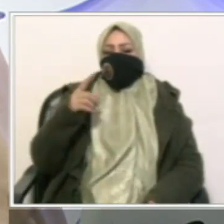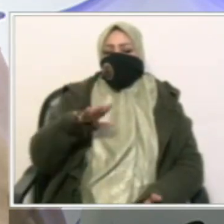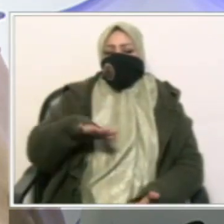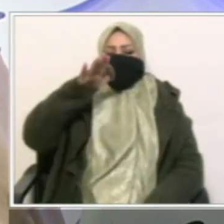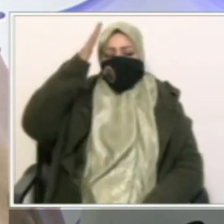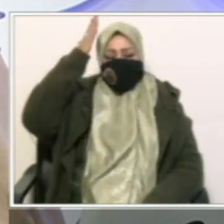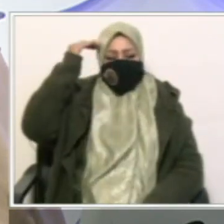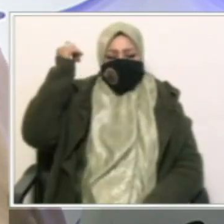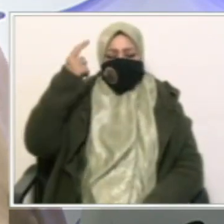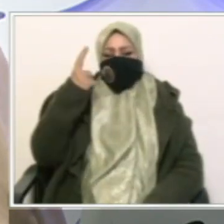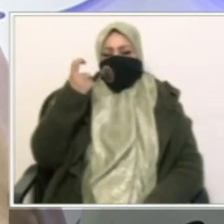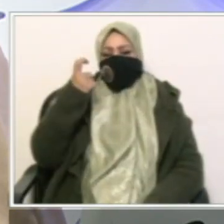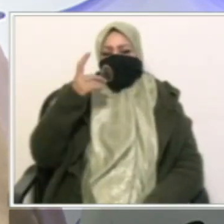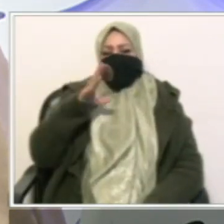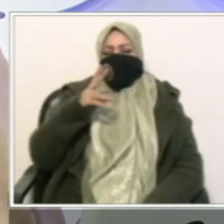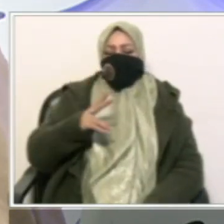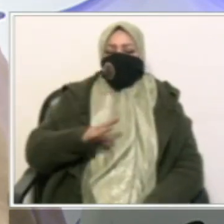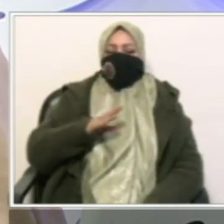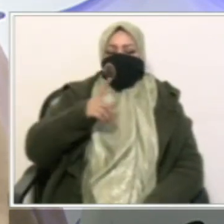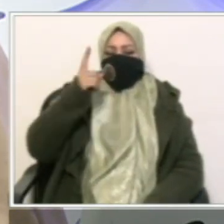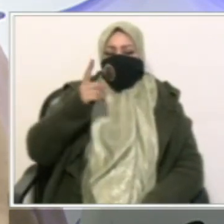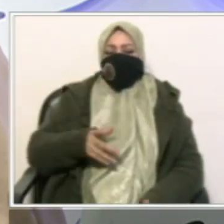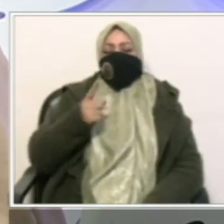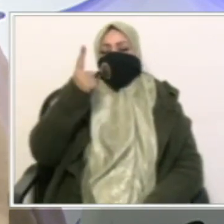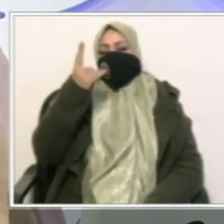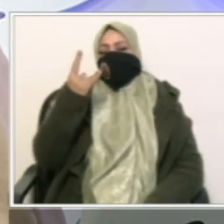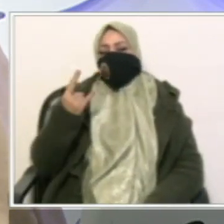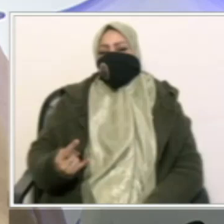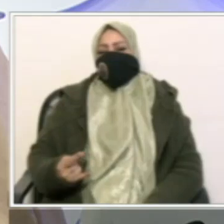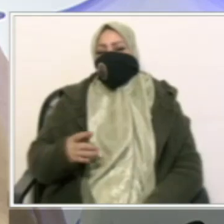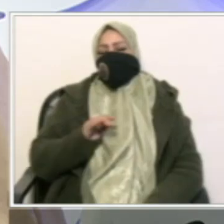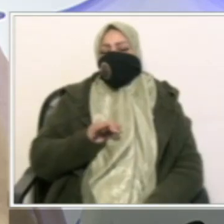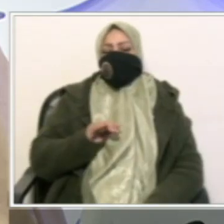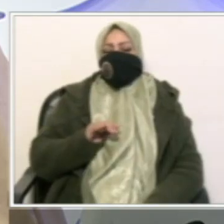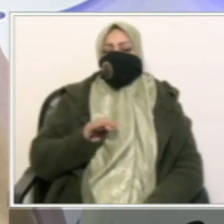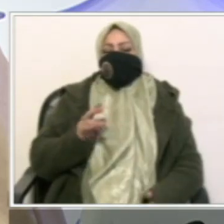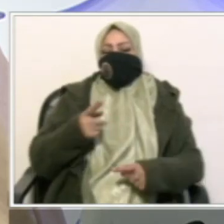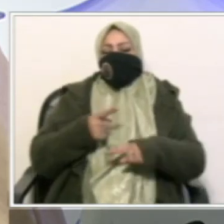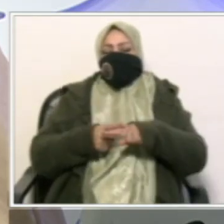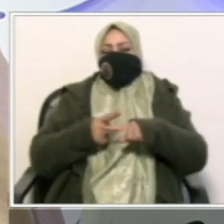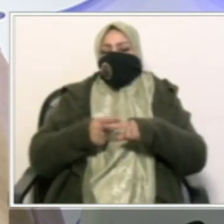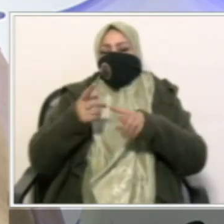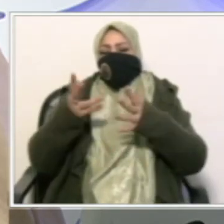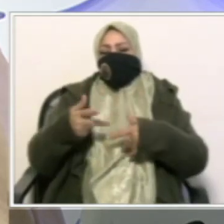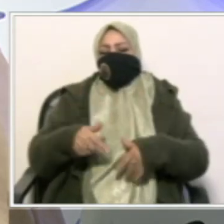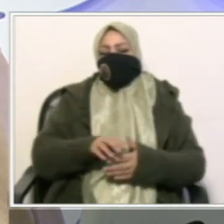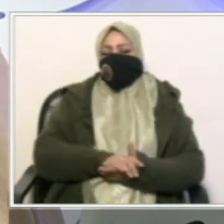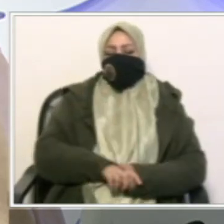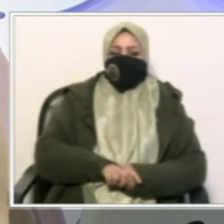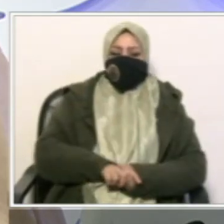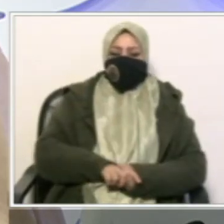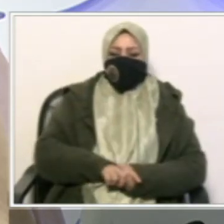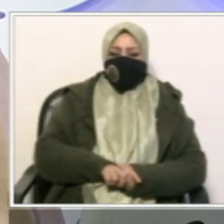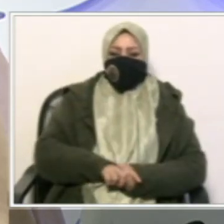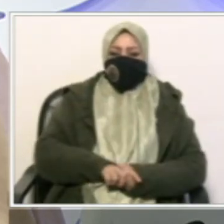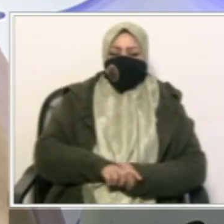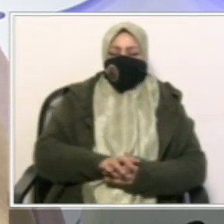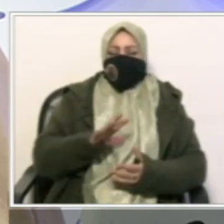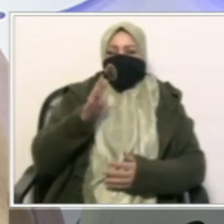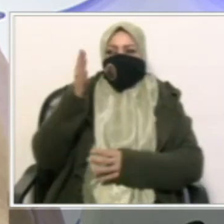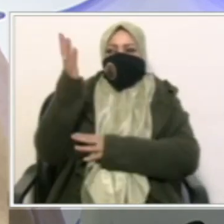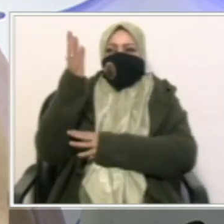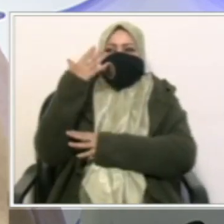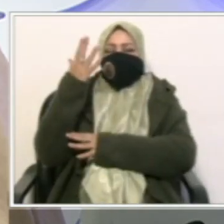العشر. ويقول: عندي شجرة يعني تستقي أو تسقى